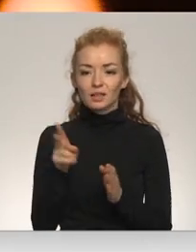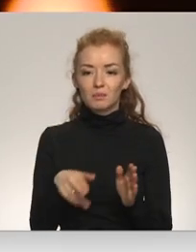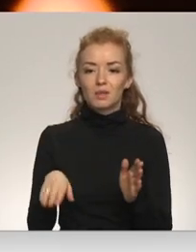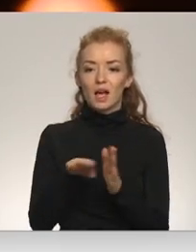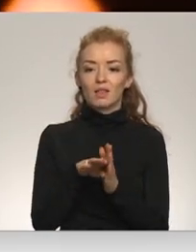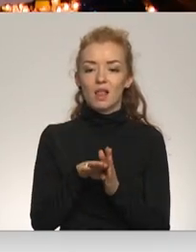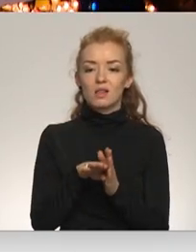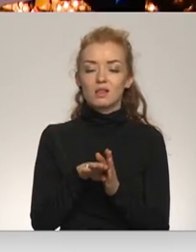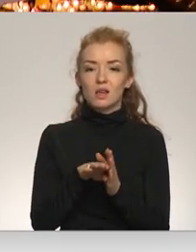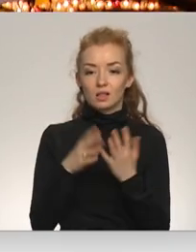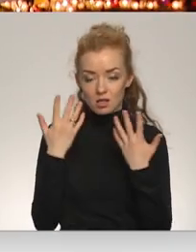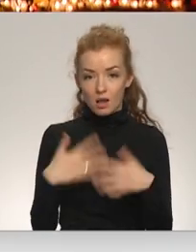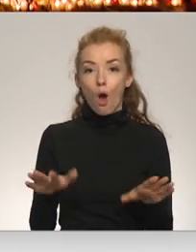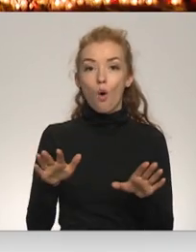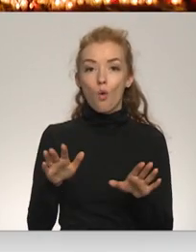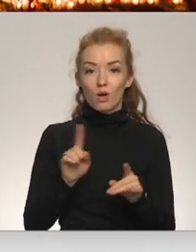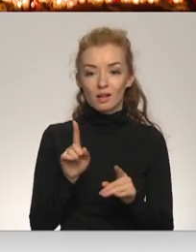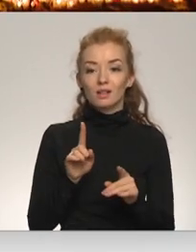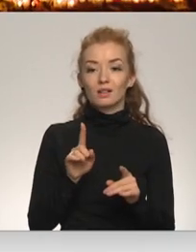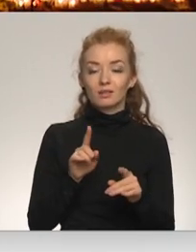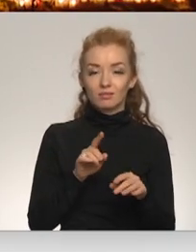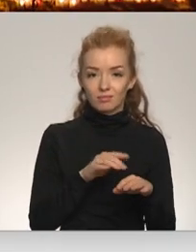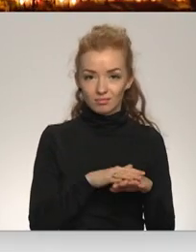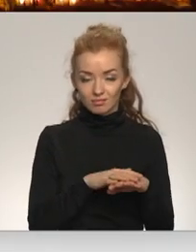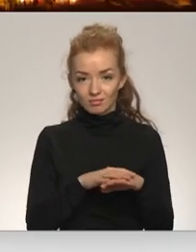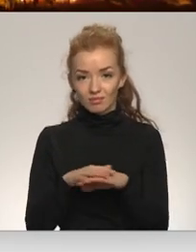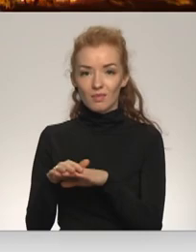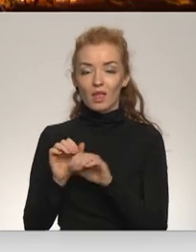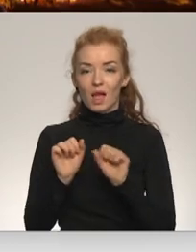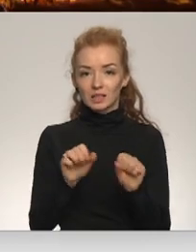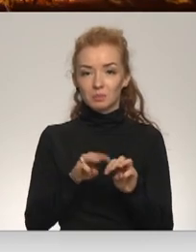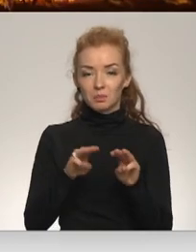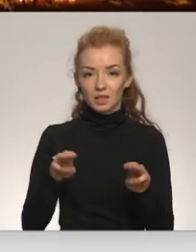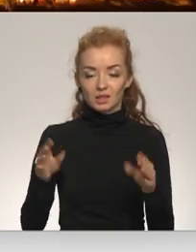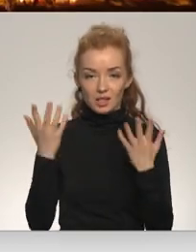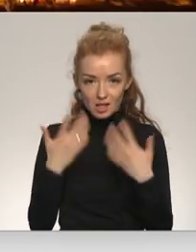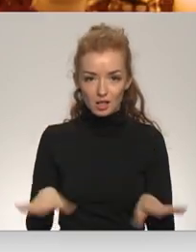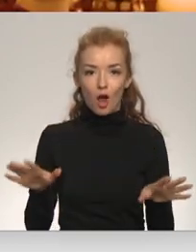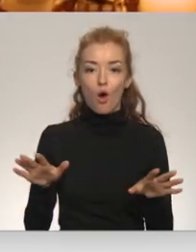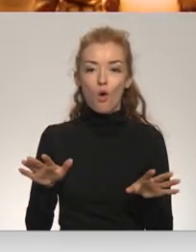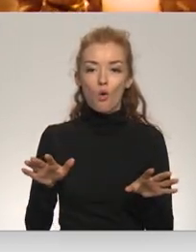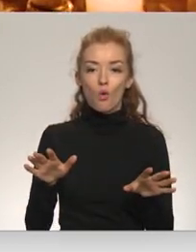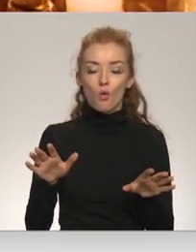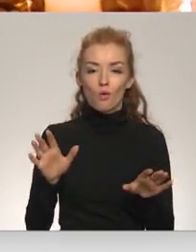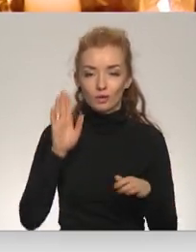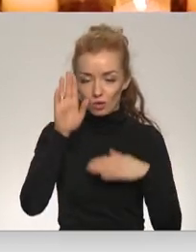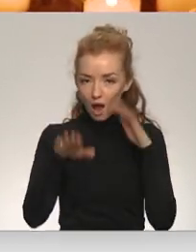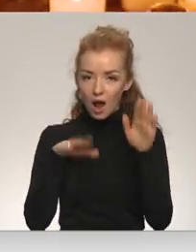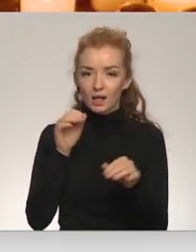piedalījies, jau ir ceļā, var teikt, mēs esam ar kopā ar aizsardzības ministriju strādājuši pie tā,